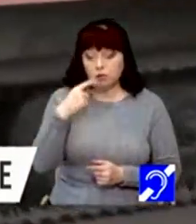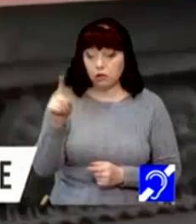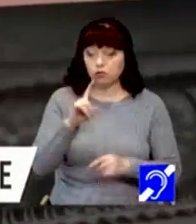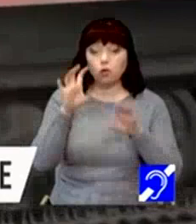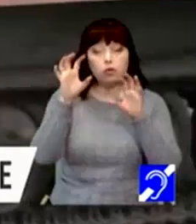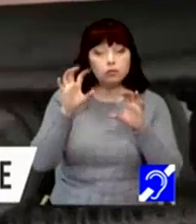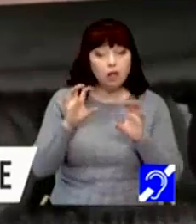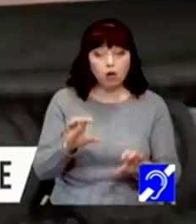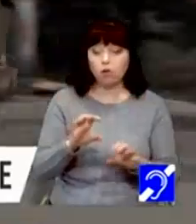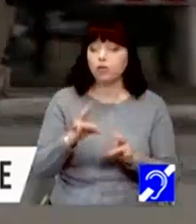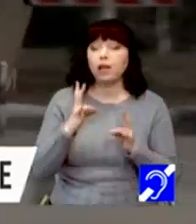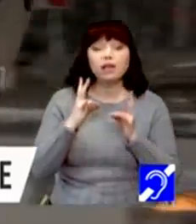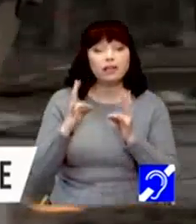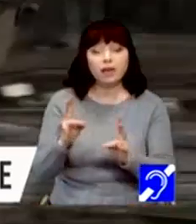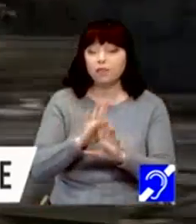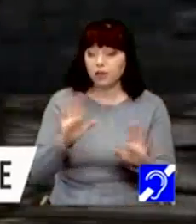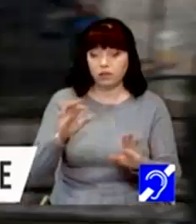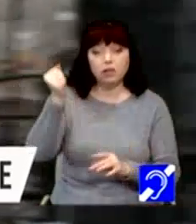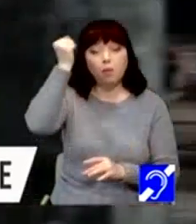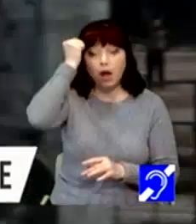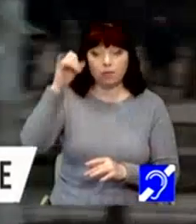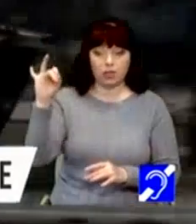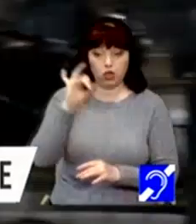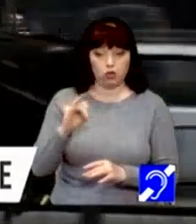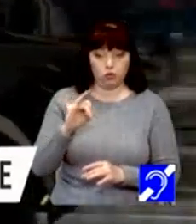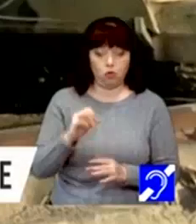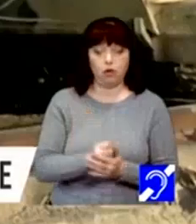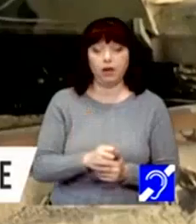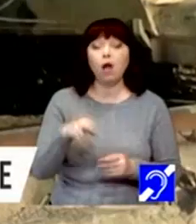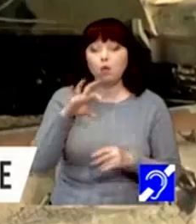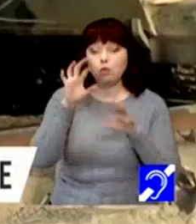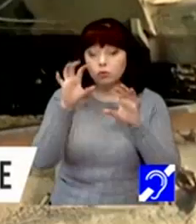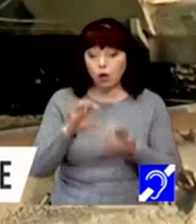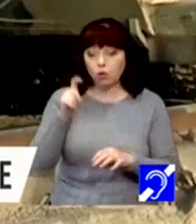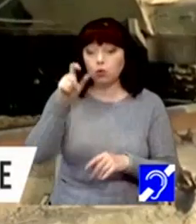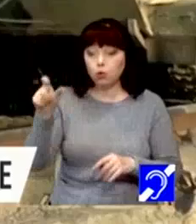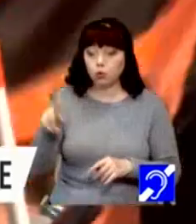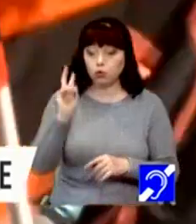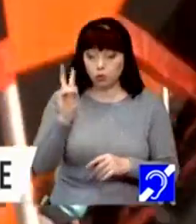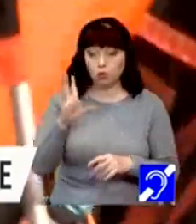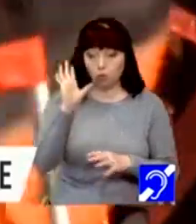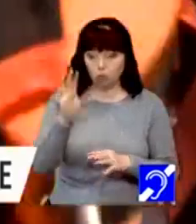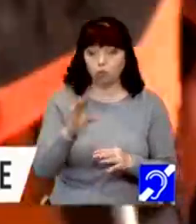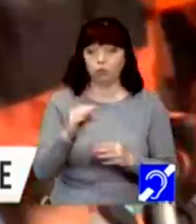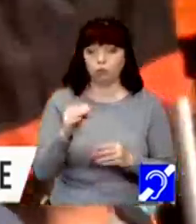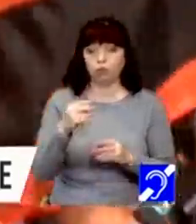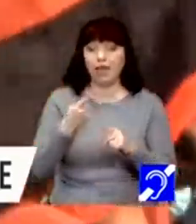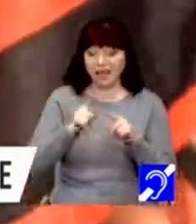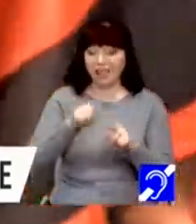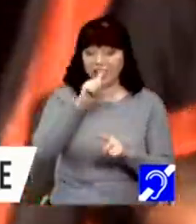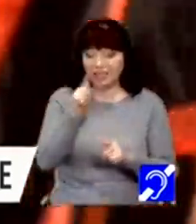că legea nu atenteaza niciun fel la memoria noastră istorica potrivit legii persoanele fizice care vor afișa simbolurile